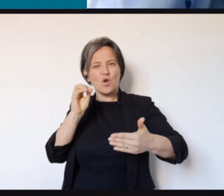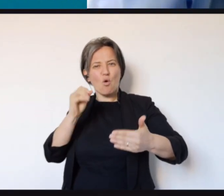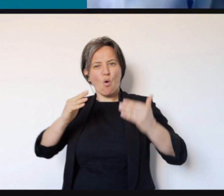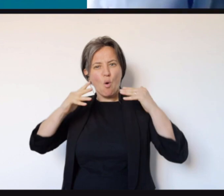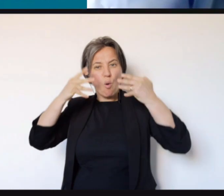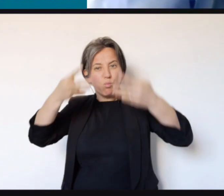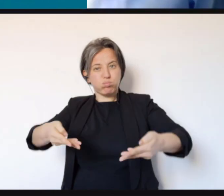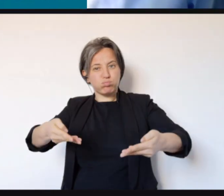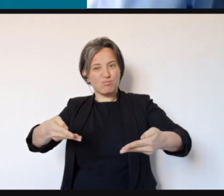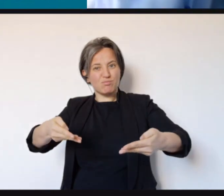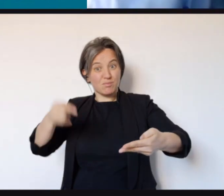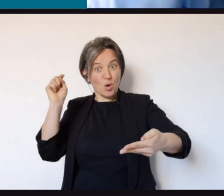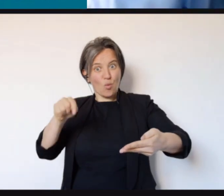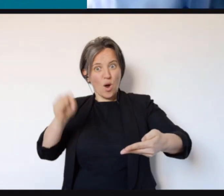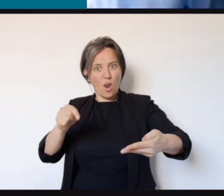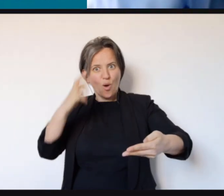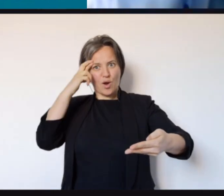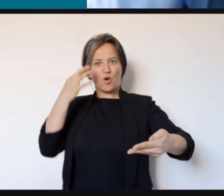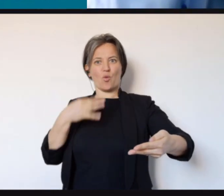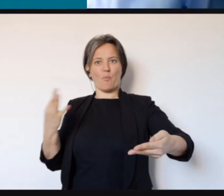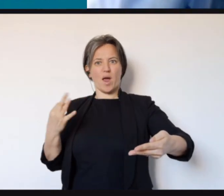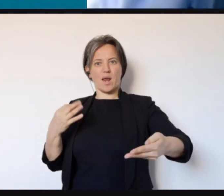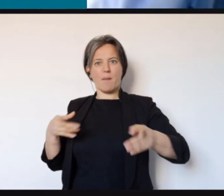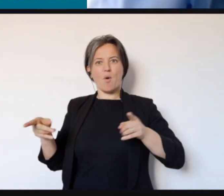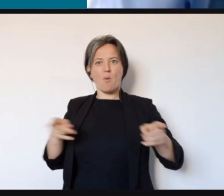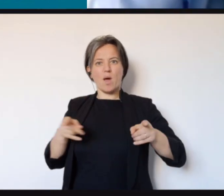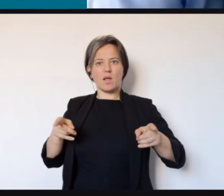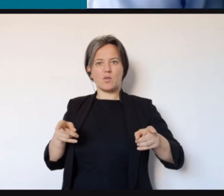oppure l'abbiamo celebrato